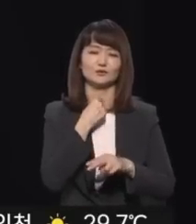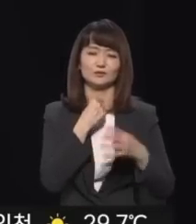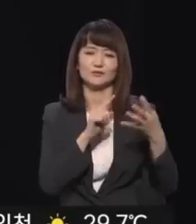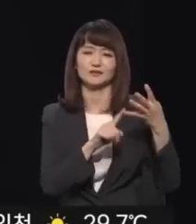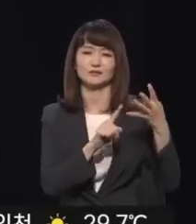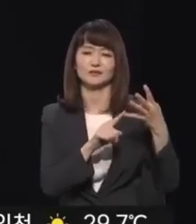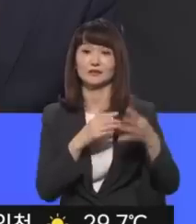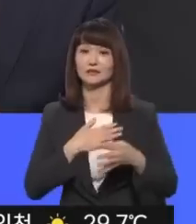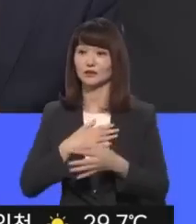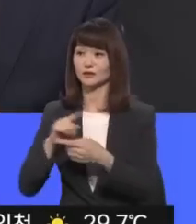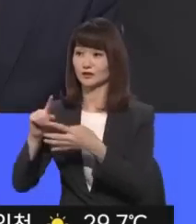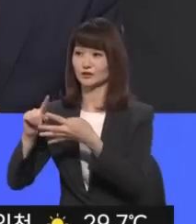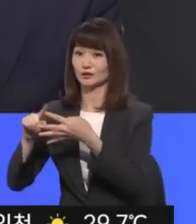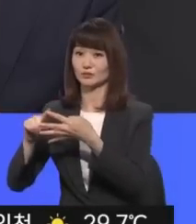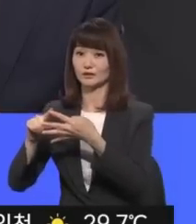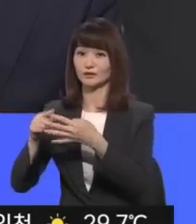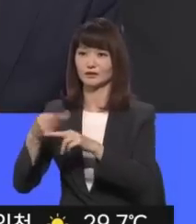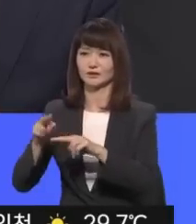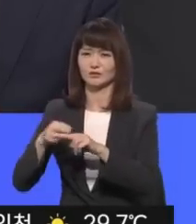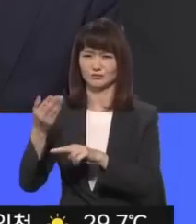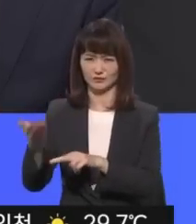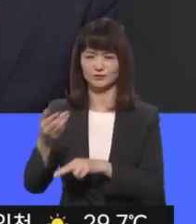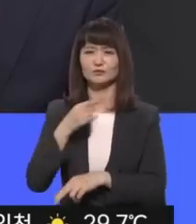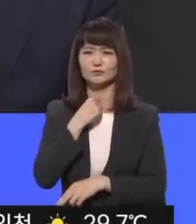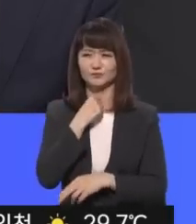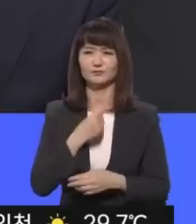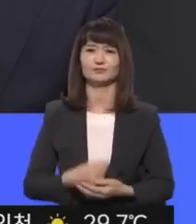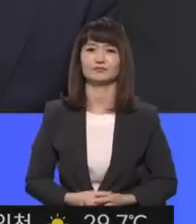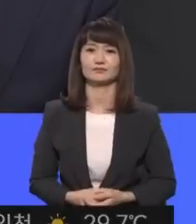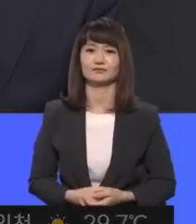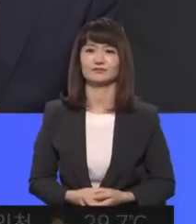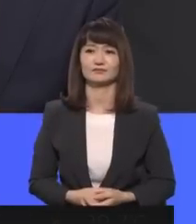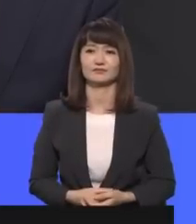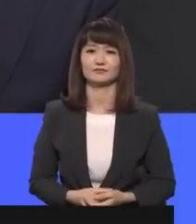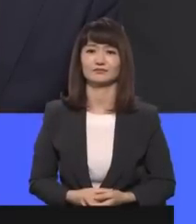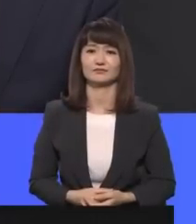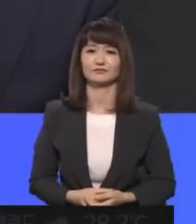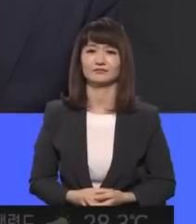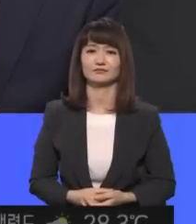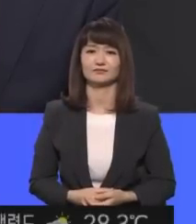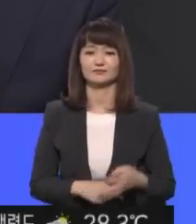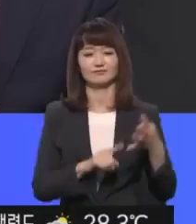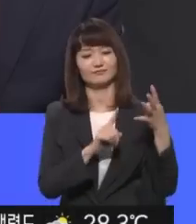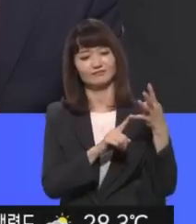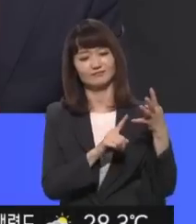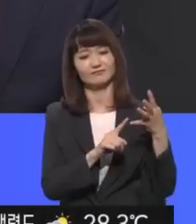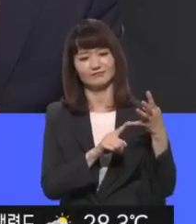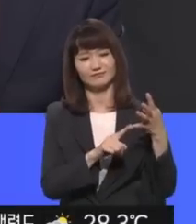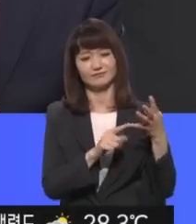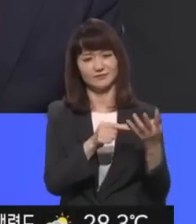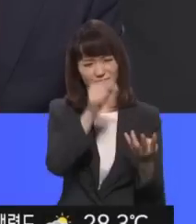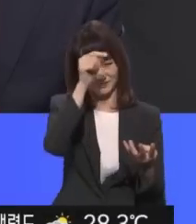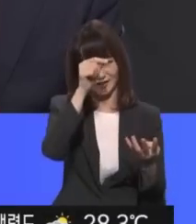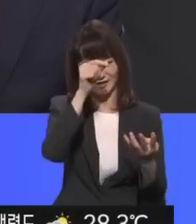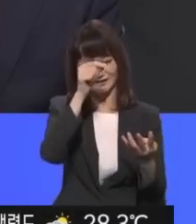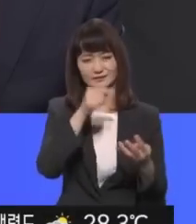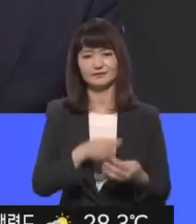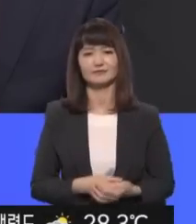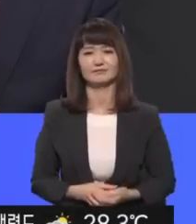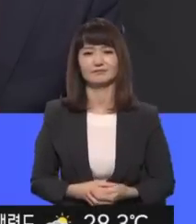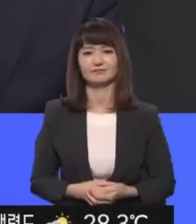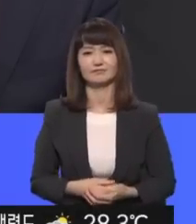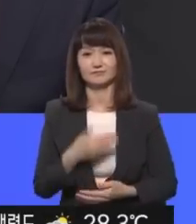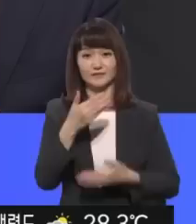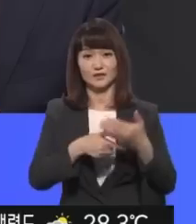첫번째 에 제가 검 기능 더 있으면 결성 나겠어 핀이 민다 합당치 0 사색을 선택으로 당첨되셨습니다 예